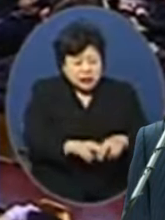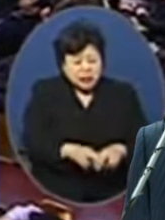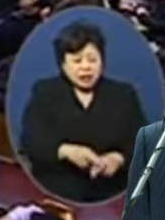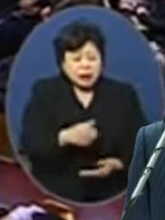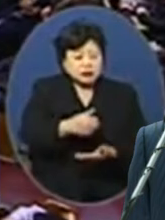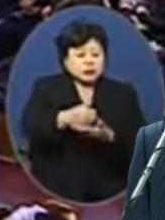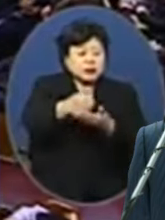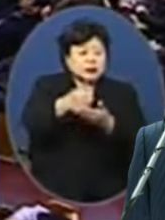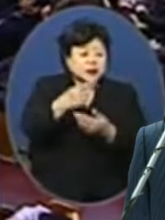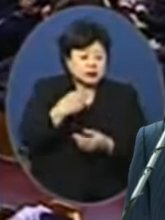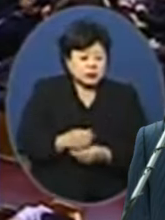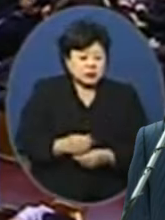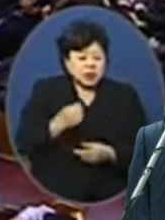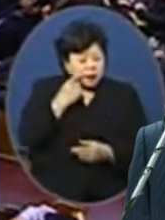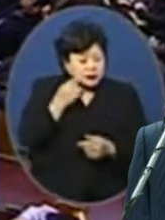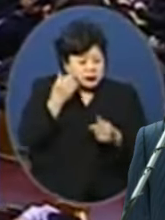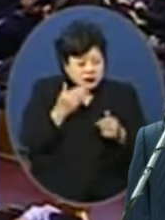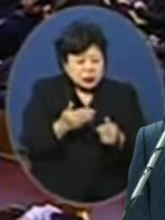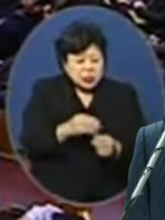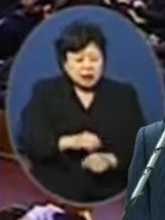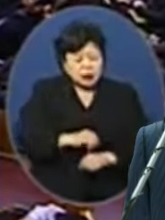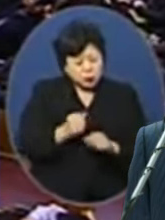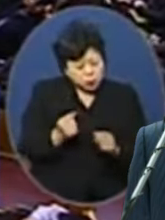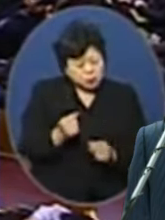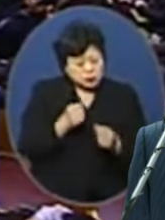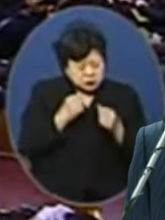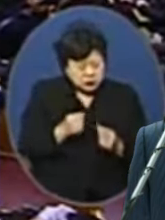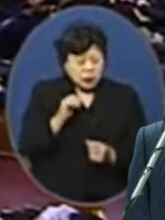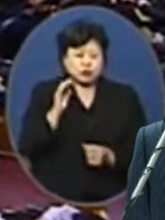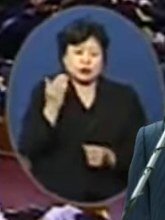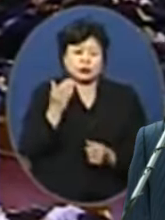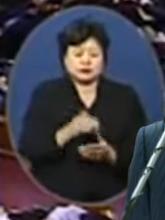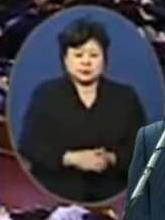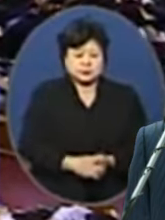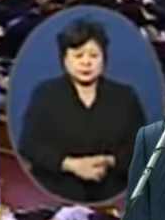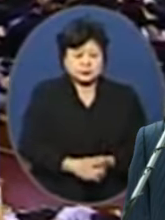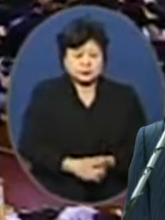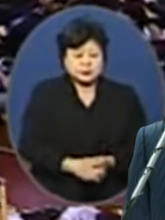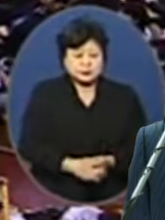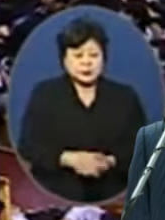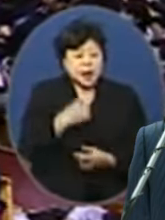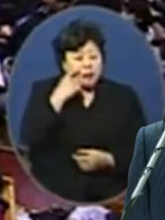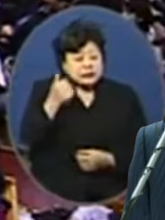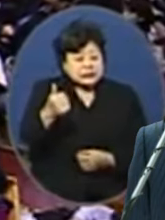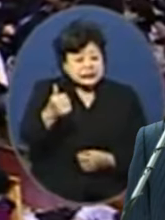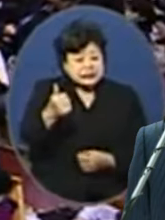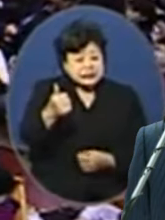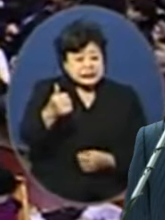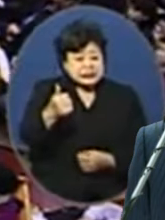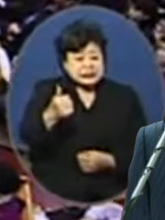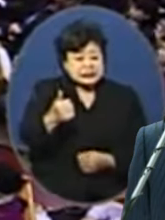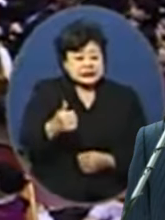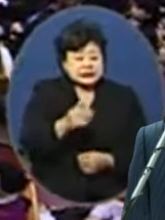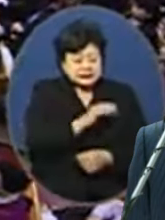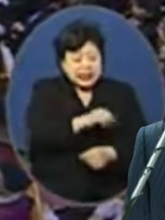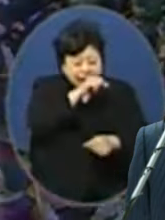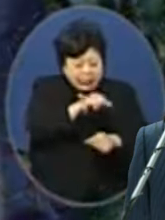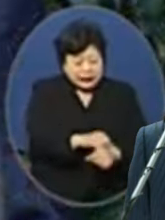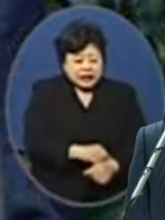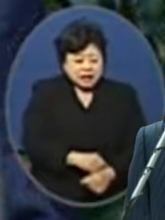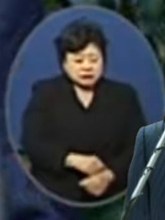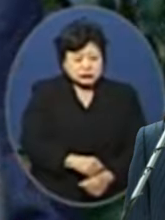물며 모든 영의 아버지께 더욱 복종하며 살려 하지 않겠느냐 아버지가 너희를 잘되라고